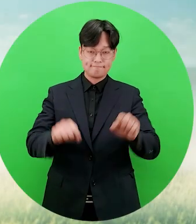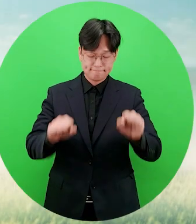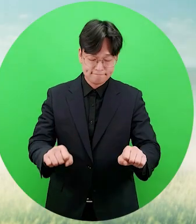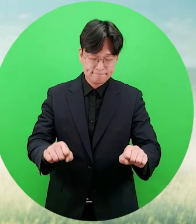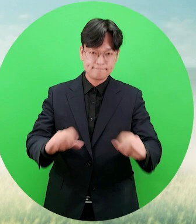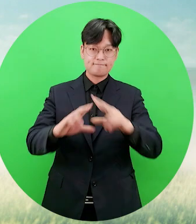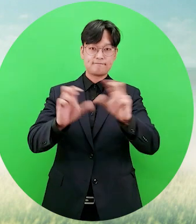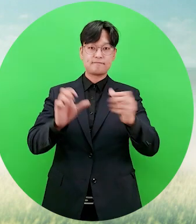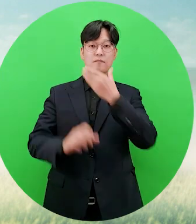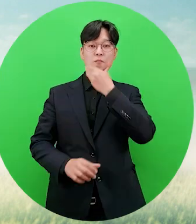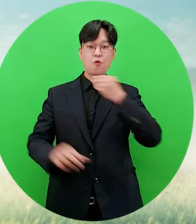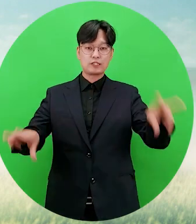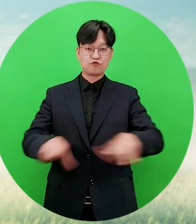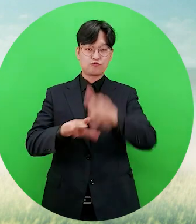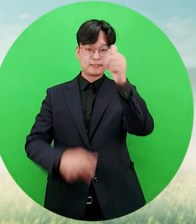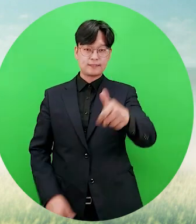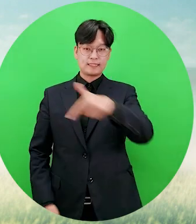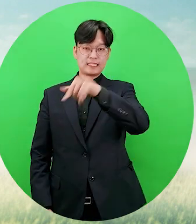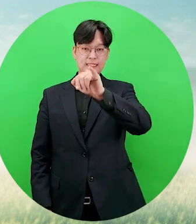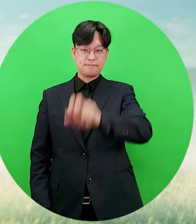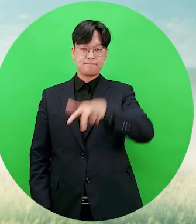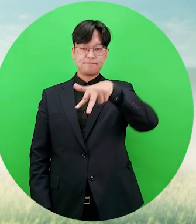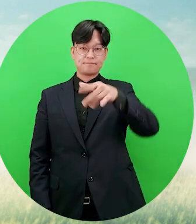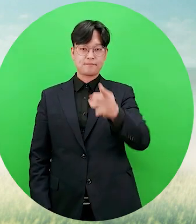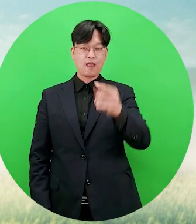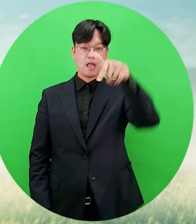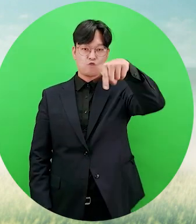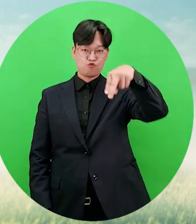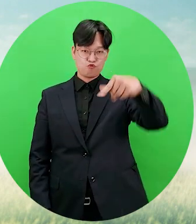안녕하십니까. 성남시 복지국장 김재균입니다.